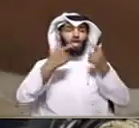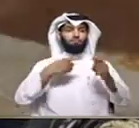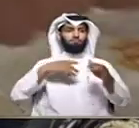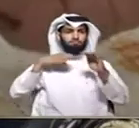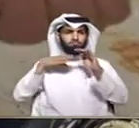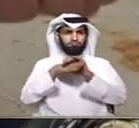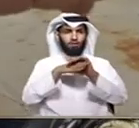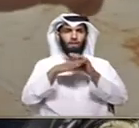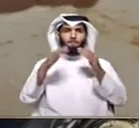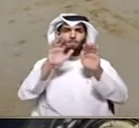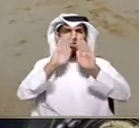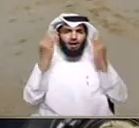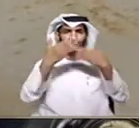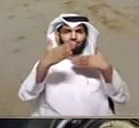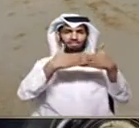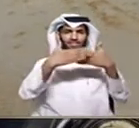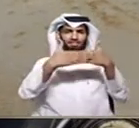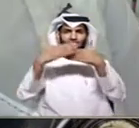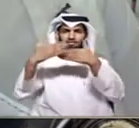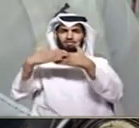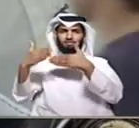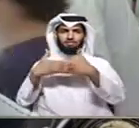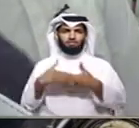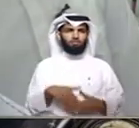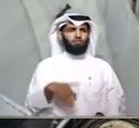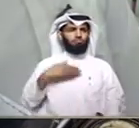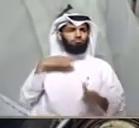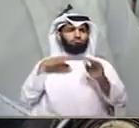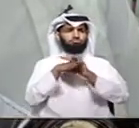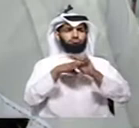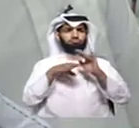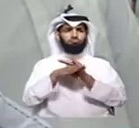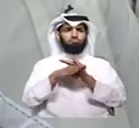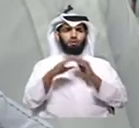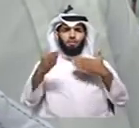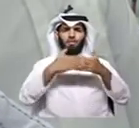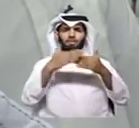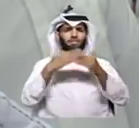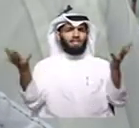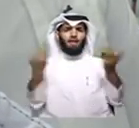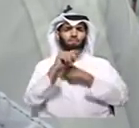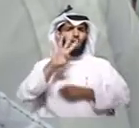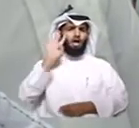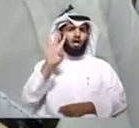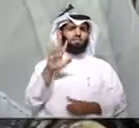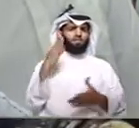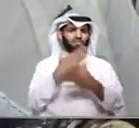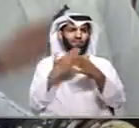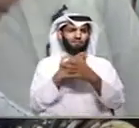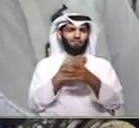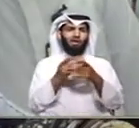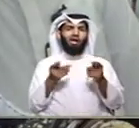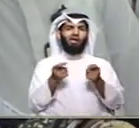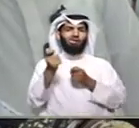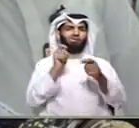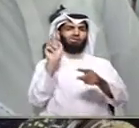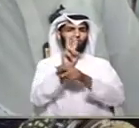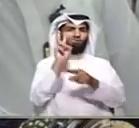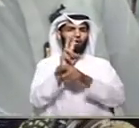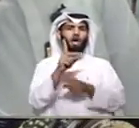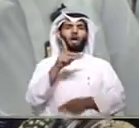بإغلاق عدد من المحلات المخالفة. قمنا بإغلاق عدد 4 بسطات بناء على غش تجاري، طبعا قرار